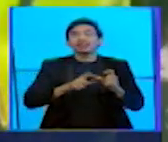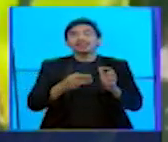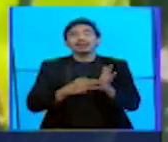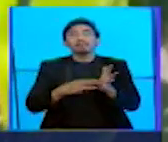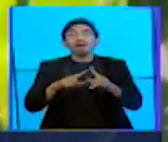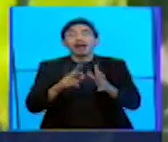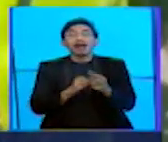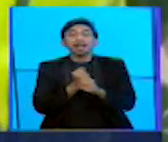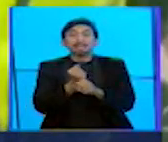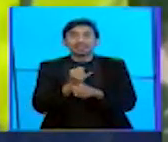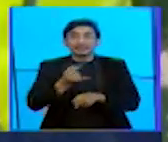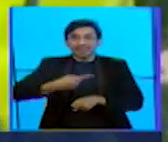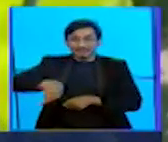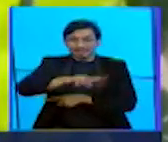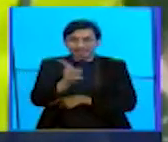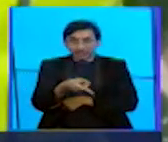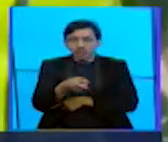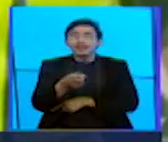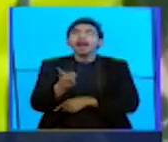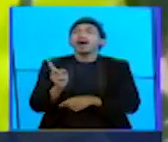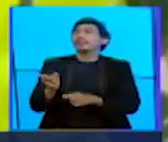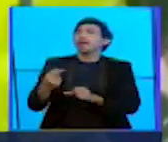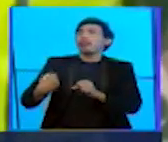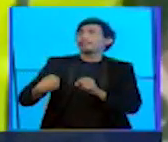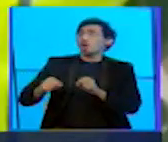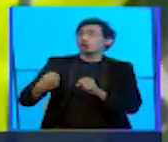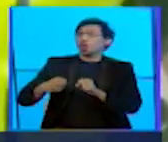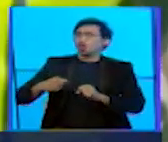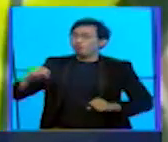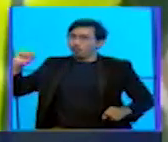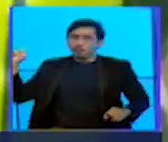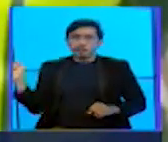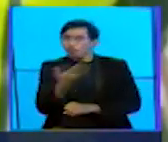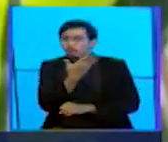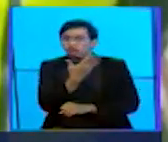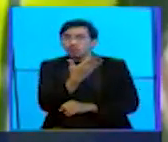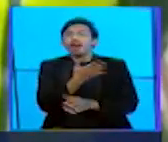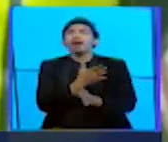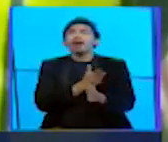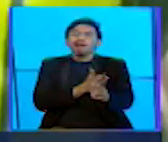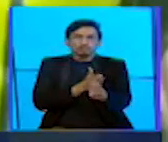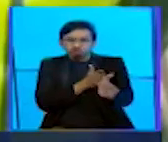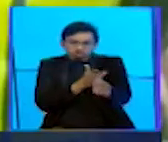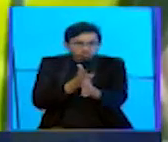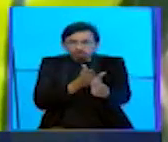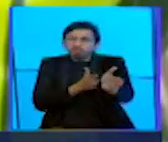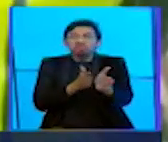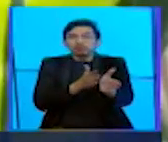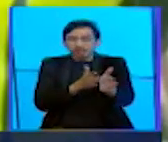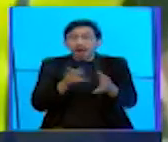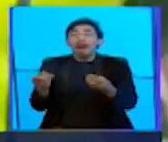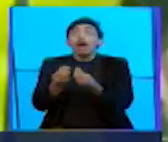terlihat ada kendaraan yang melakukan pengebutan, sehingga pada saat itu oleh anggota kendaraan